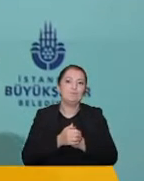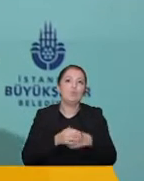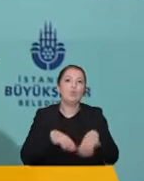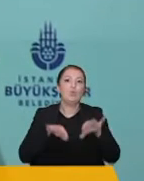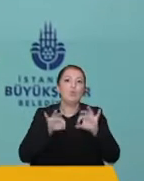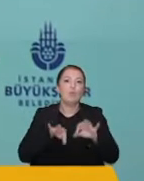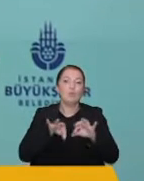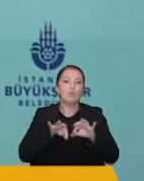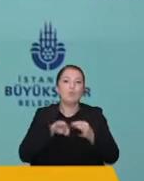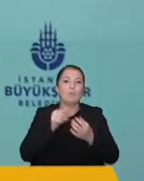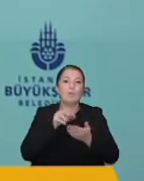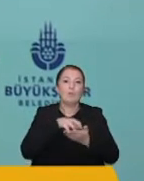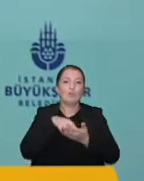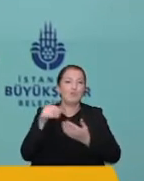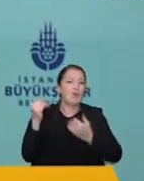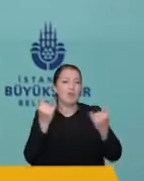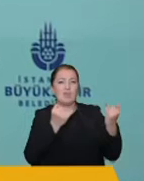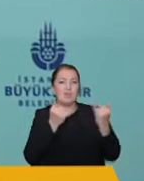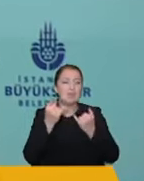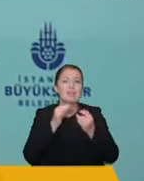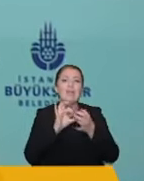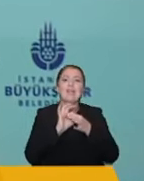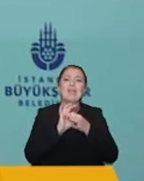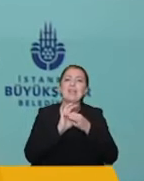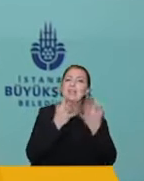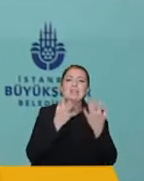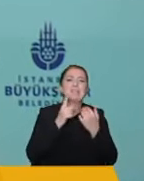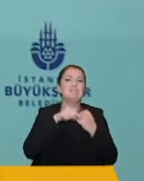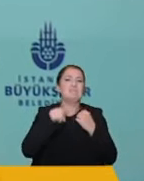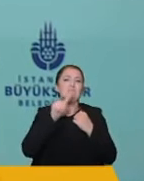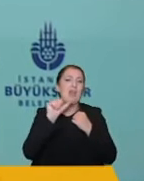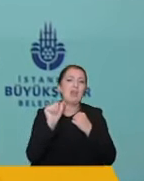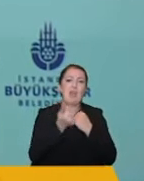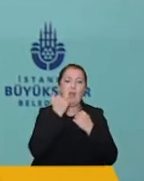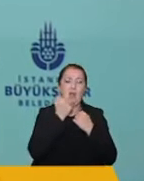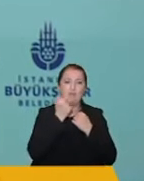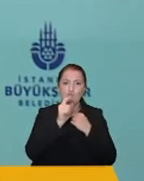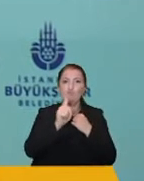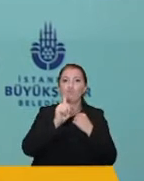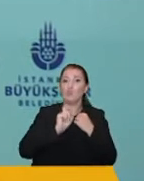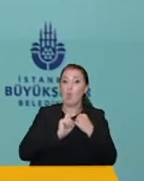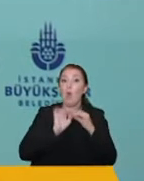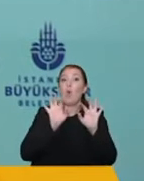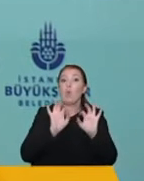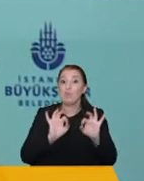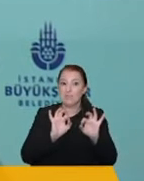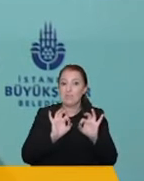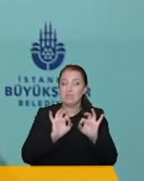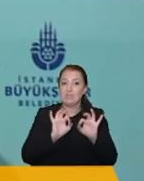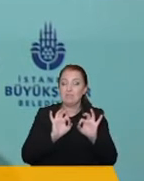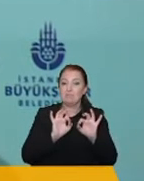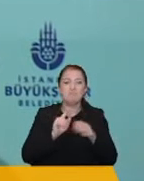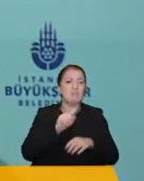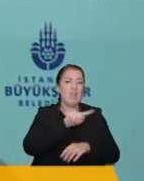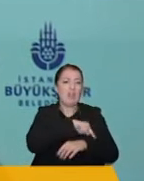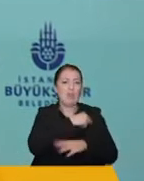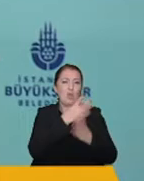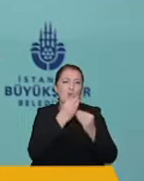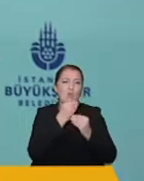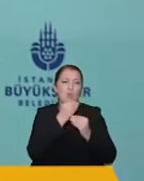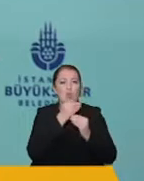Bugün bütçe tartışmalarını nasıl değerlendirirsiniz diye sorarsanız, yani seviyesi çok düşük